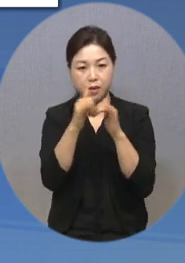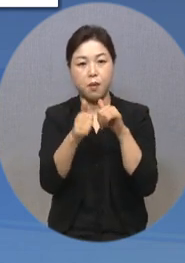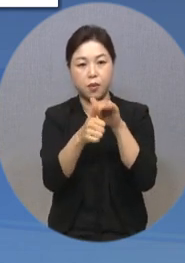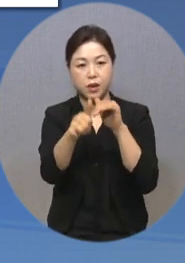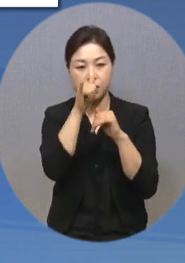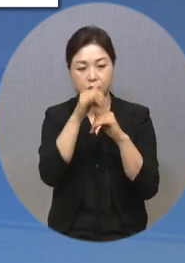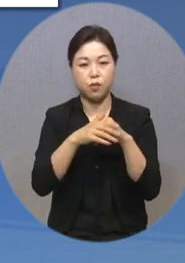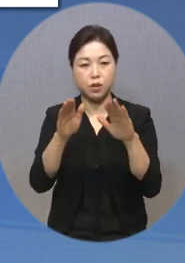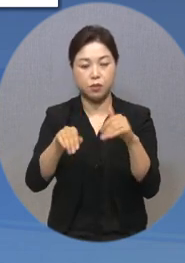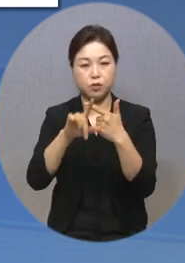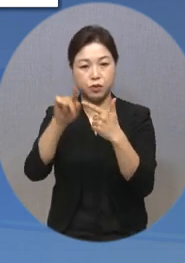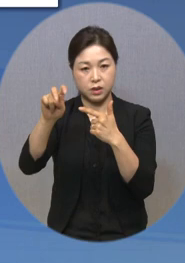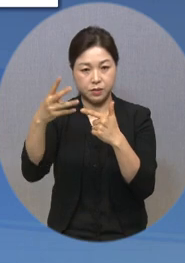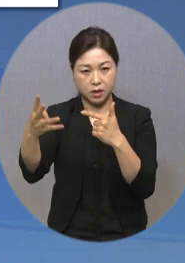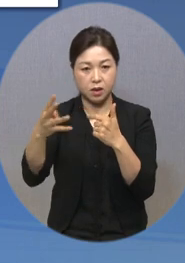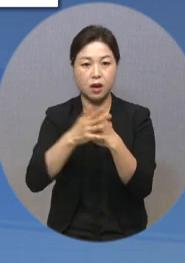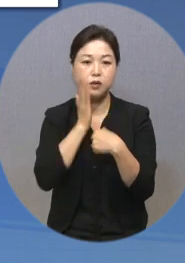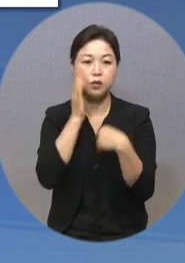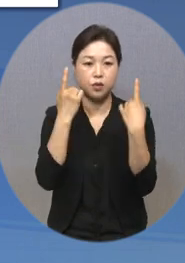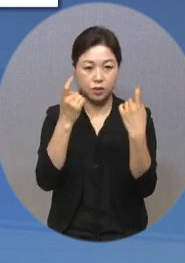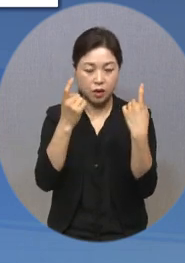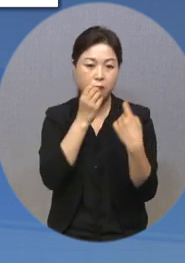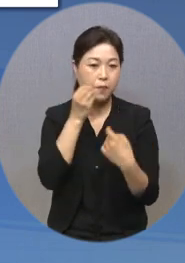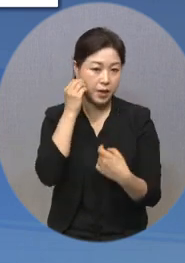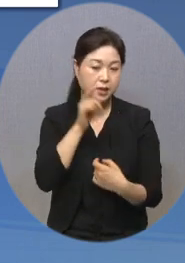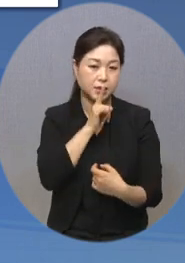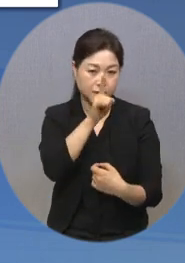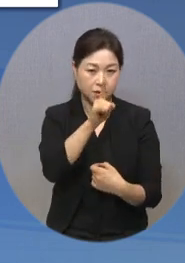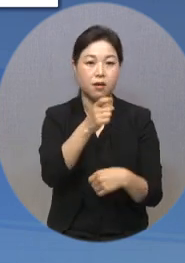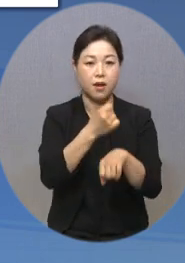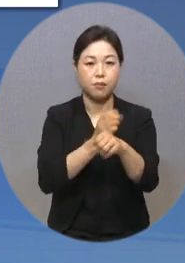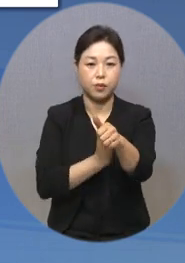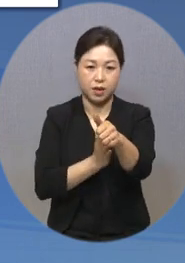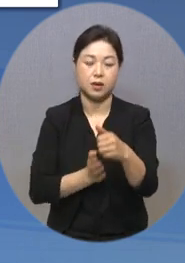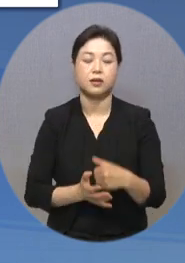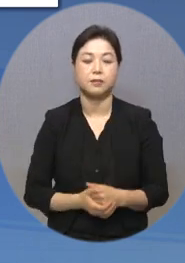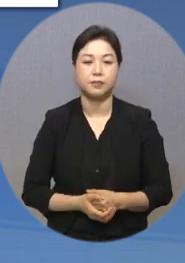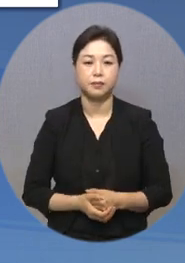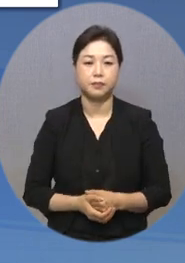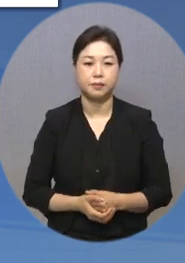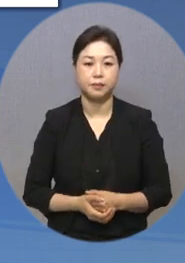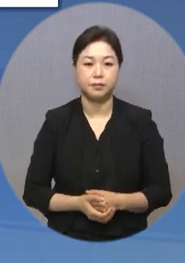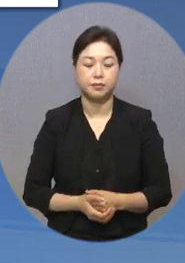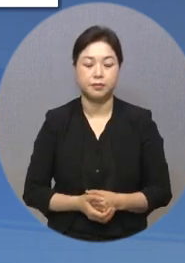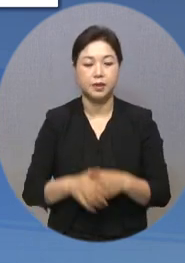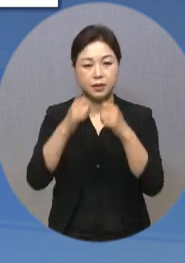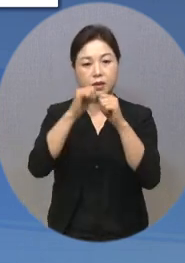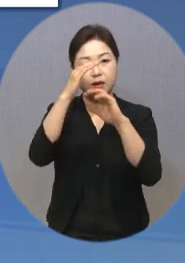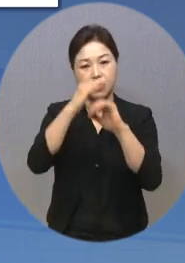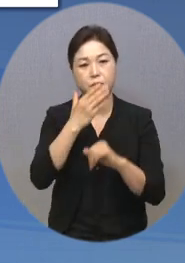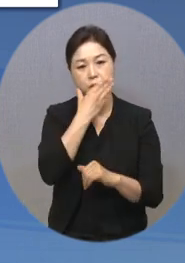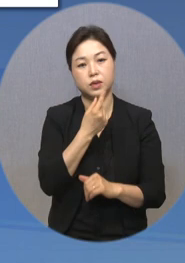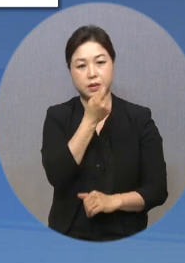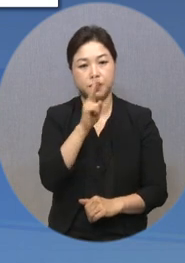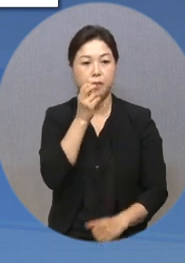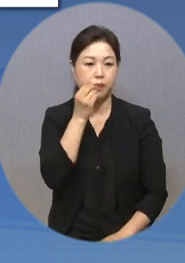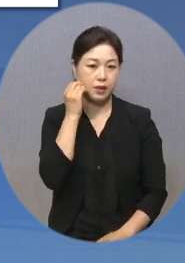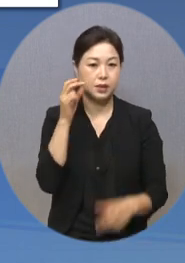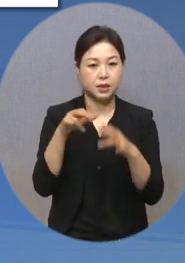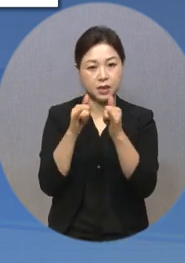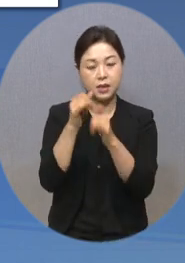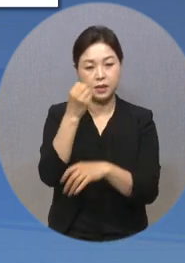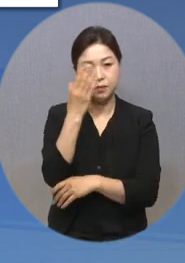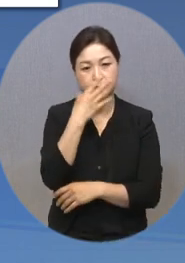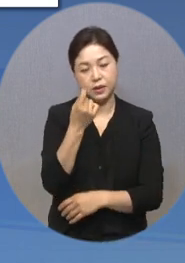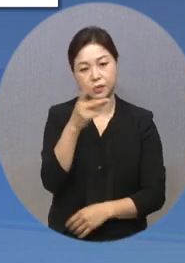24일까지 초롱 놀이 집 에서 접수하면 됩니다 이밖에 자세한 사항은 외피 어느 홈페이지와 장애인 신문